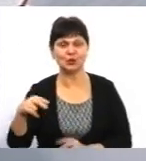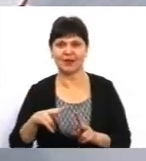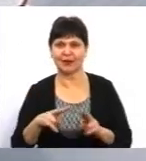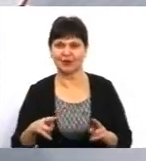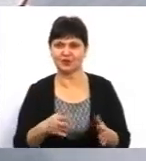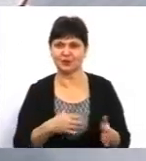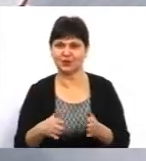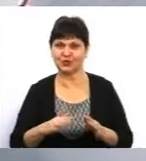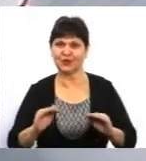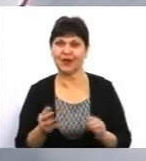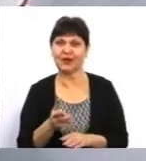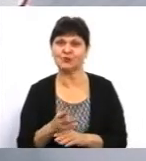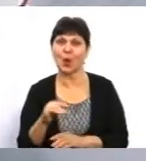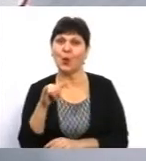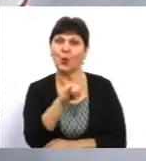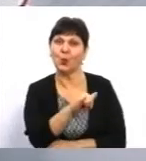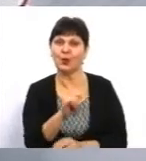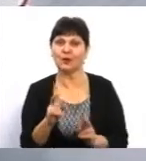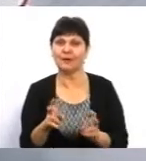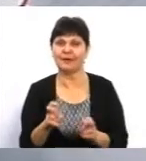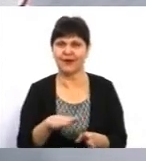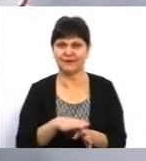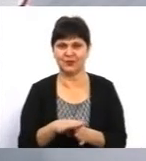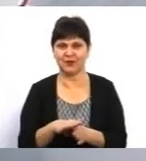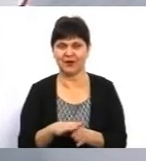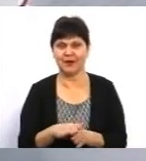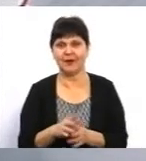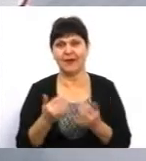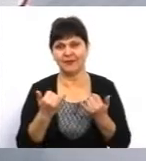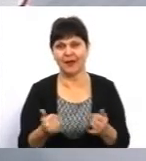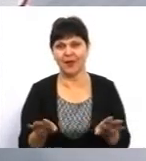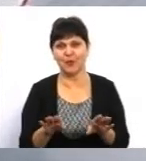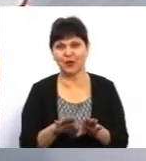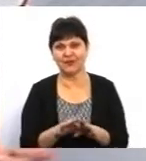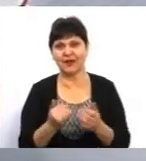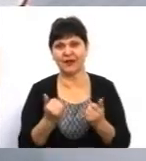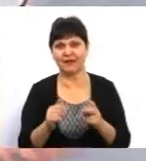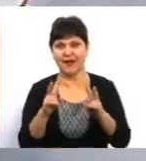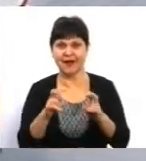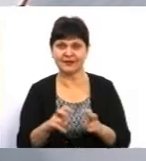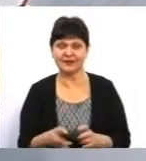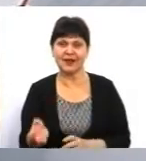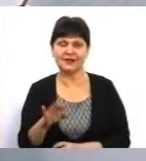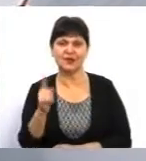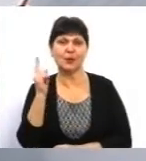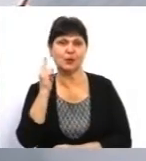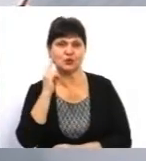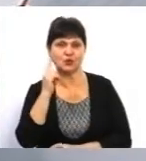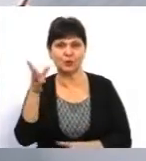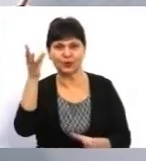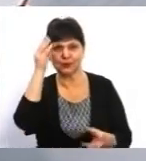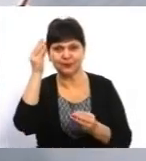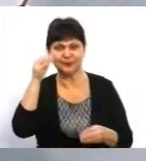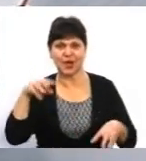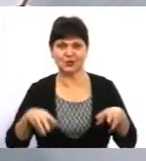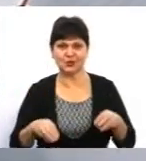сюжет, як, власне, у них там це відбувається. Для порівняння, для аналізу почуємо, давайте, думки із сусіднього регіону, так